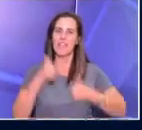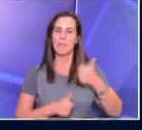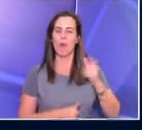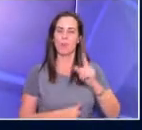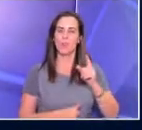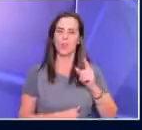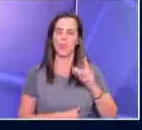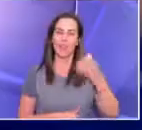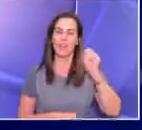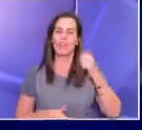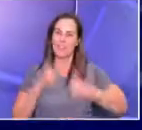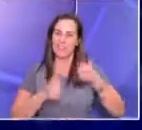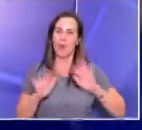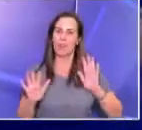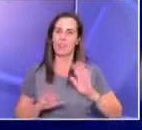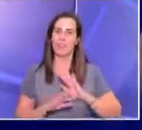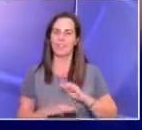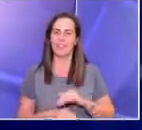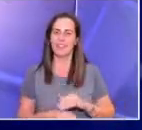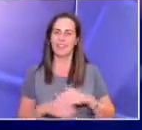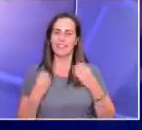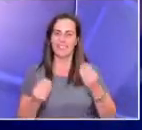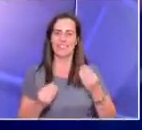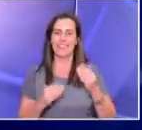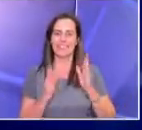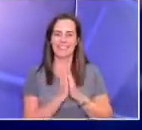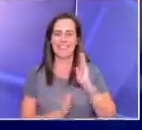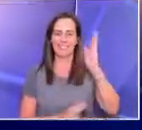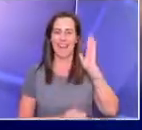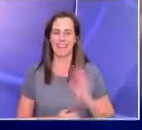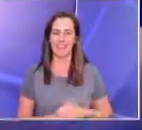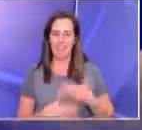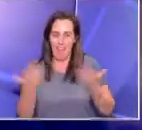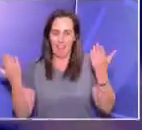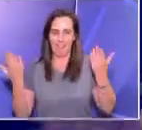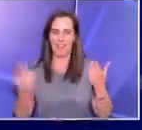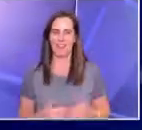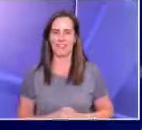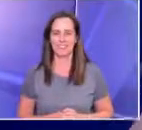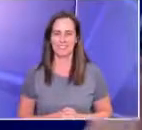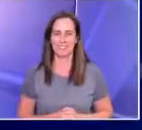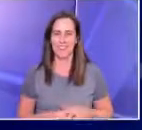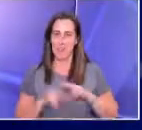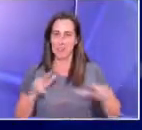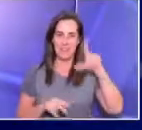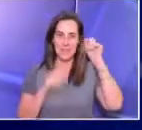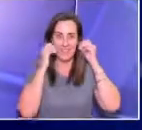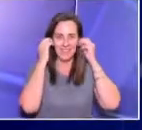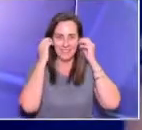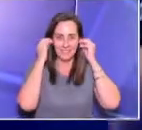לא תיקח כלום. תתמודד, רק תיתן תקווה, בוא נגיד. אין פה. תראה, המצב בתל